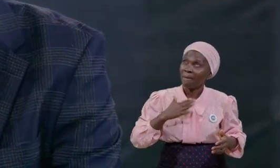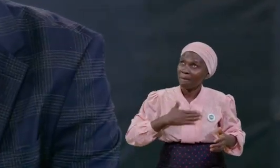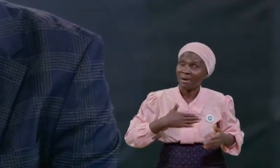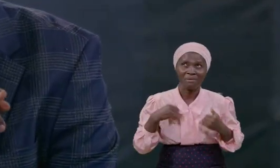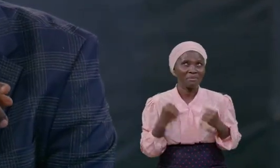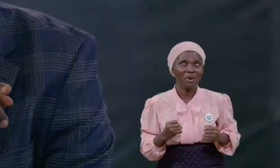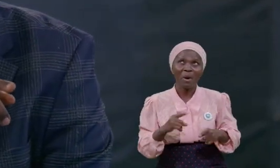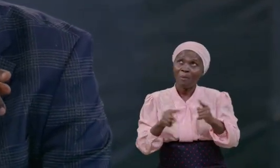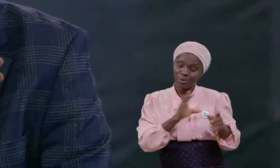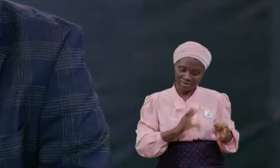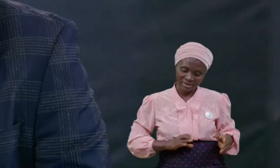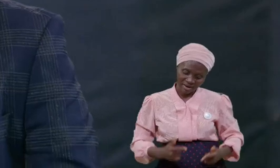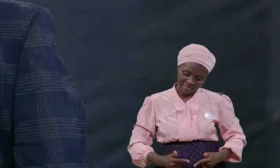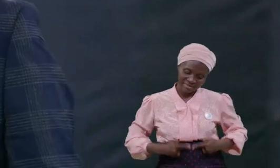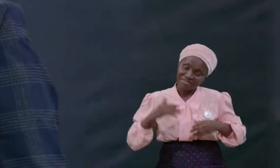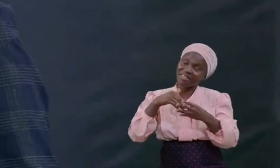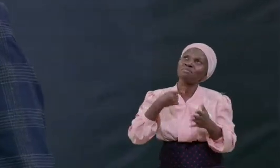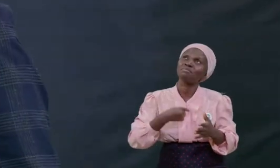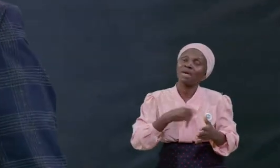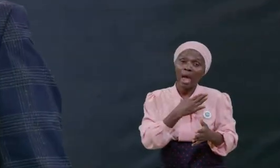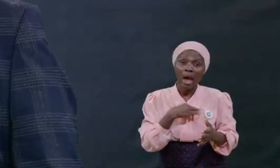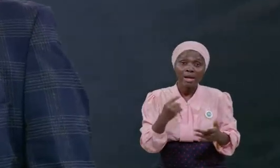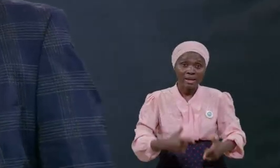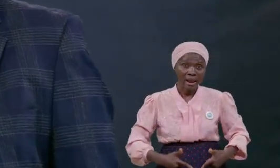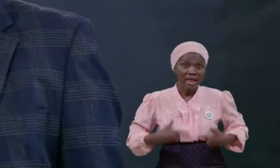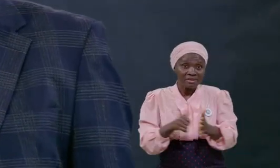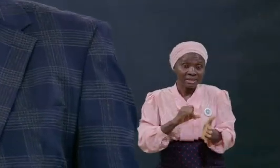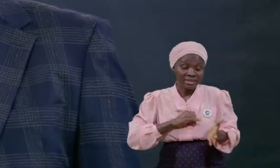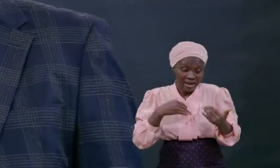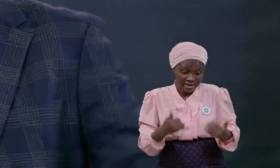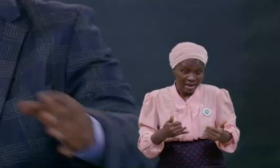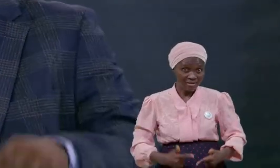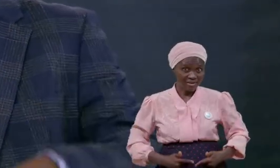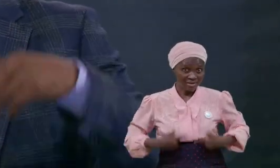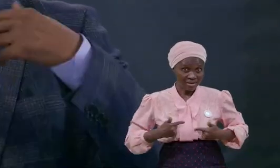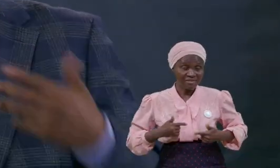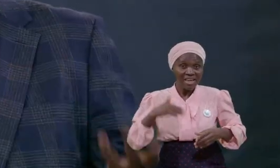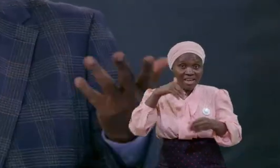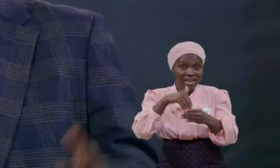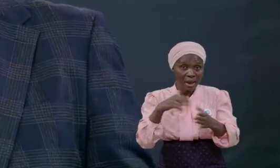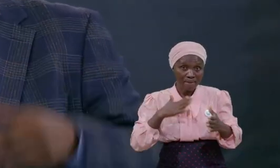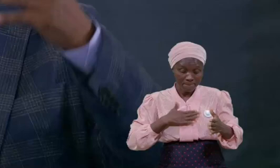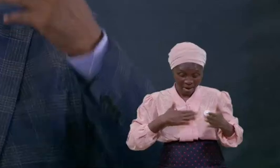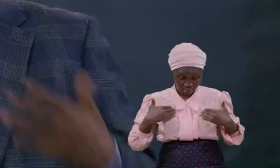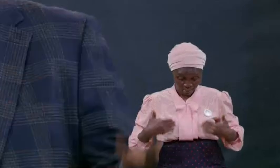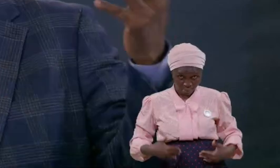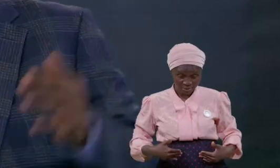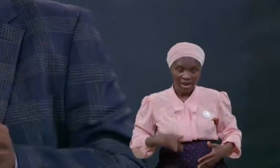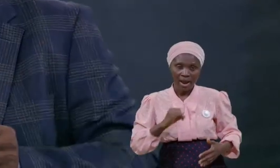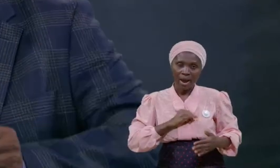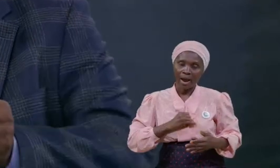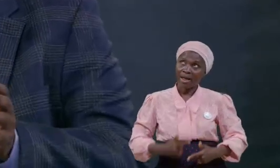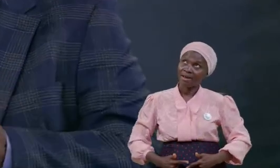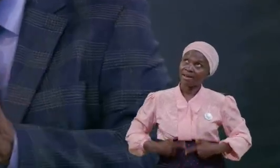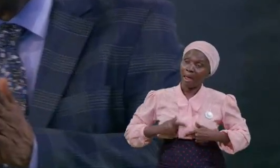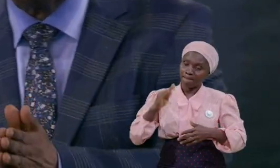Si je vis maintenant dans la chair, je vis dans la foi au Fils de Dieu